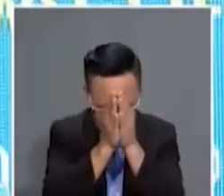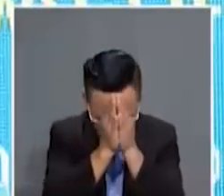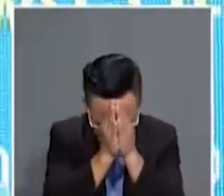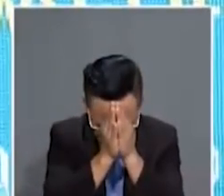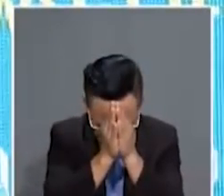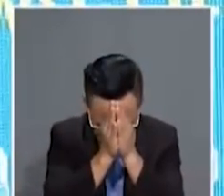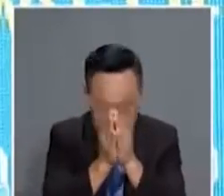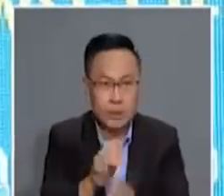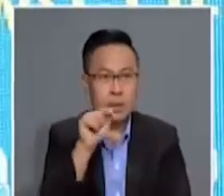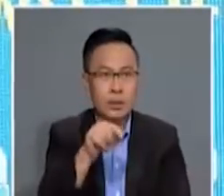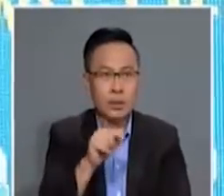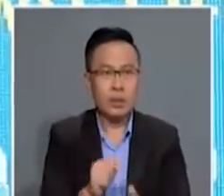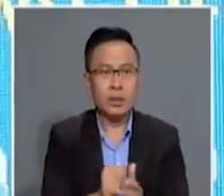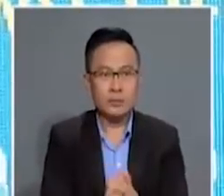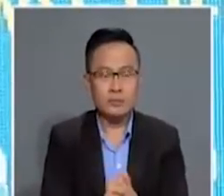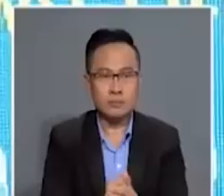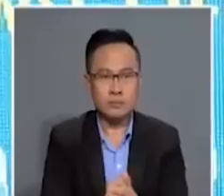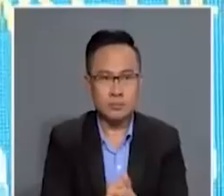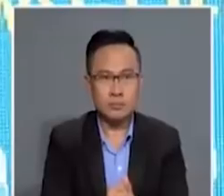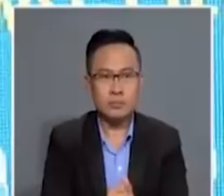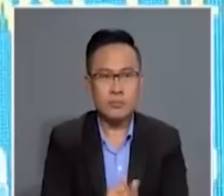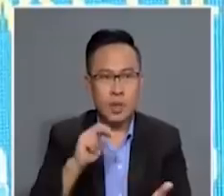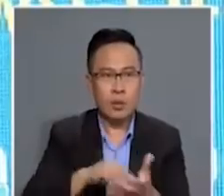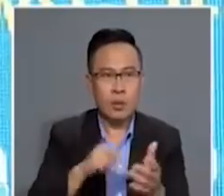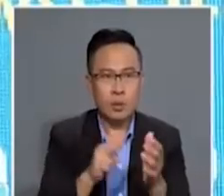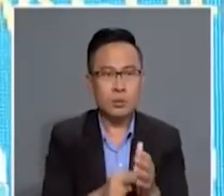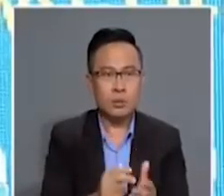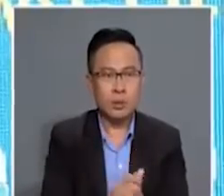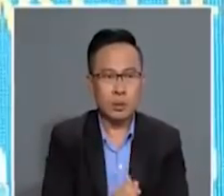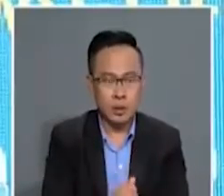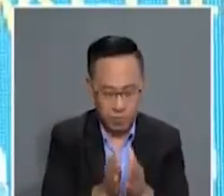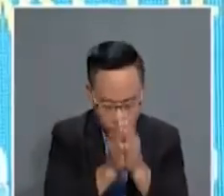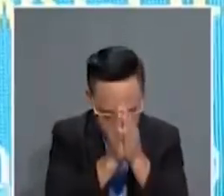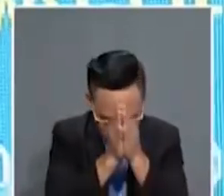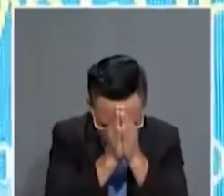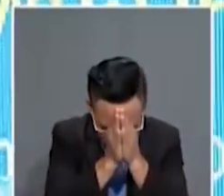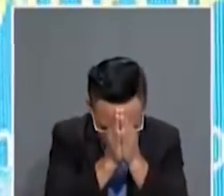มอธิษฐานอะไรสารภูมิใช่ไหมท้าวชัยมงคลช่วยการอธิษฐานครับ